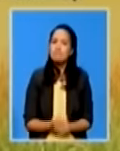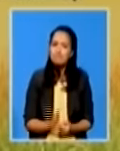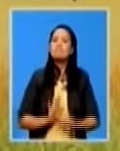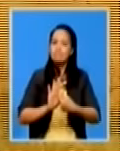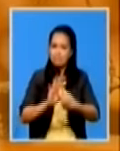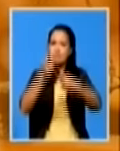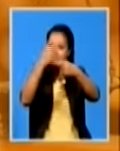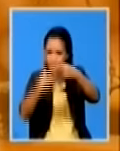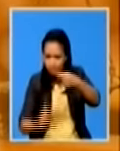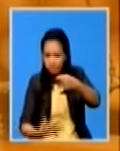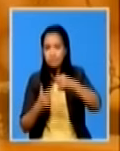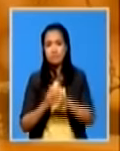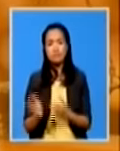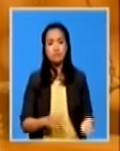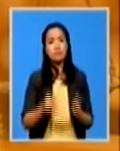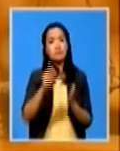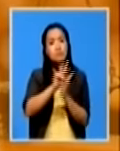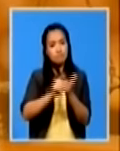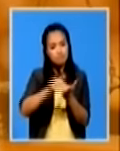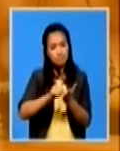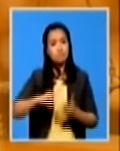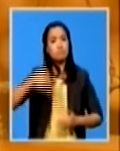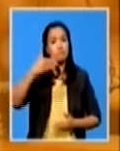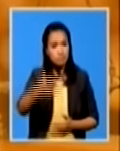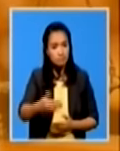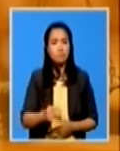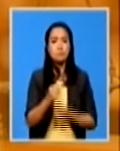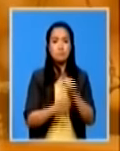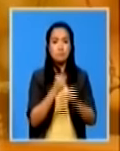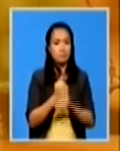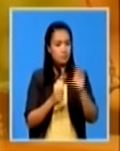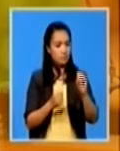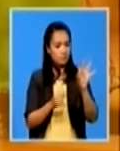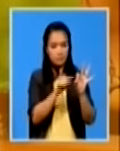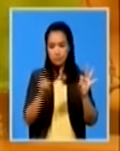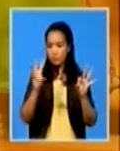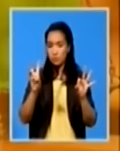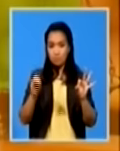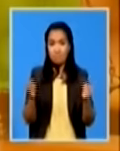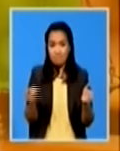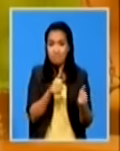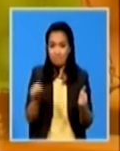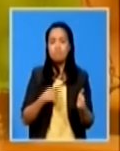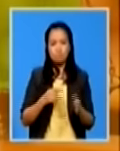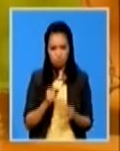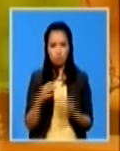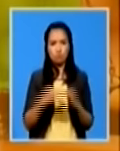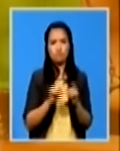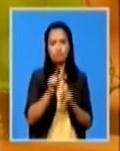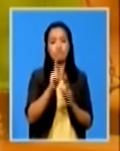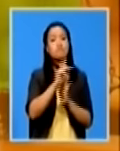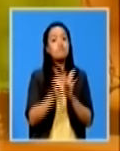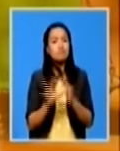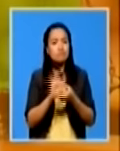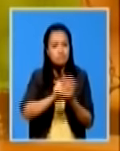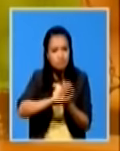ครับสำหรับการปรับปรุงกฎหมายระยะต่อไป59-60เราจะเริ่มดำเนินการในกลุ่มที่1คือกฎหมายในเชิ